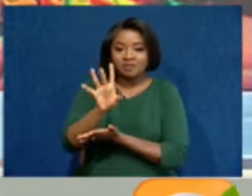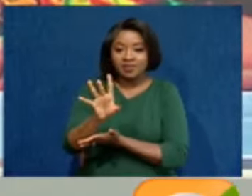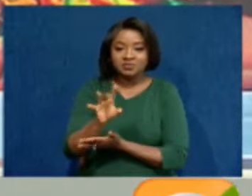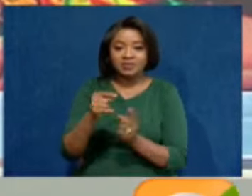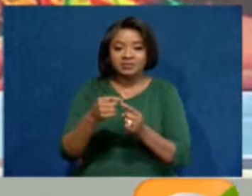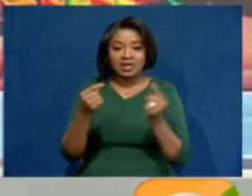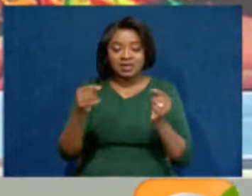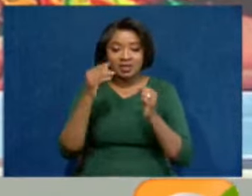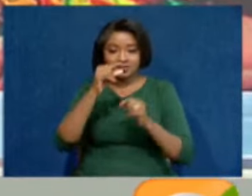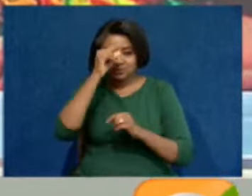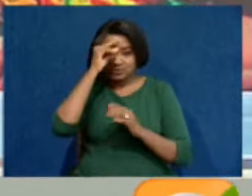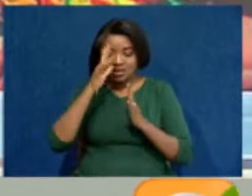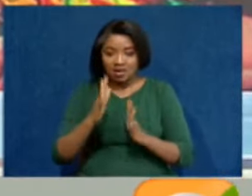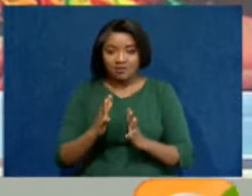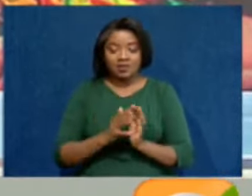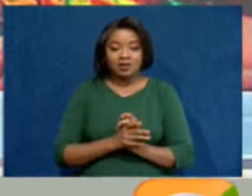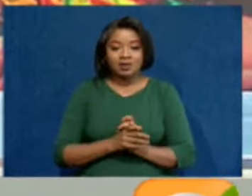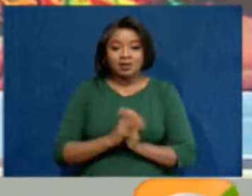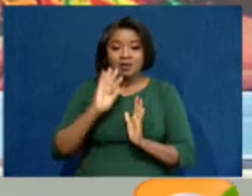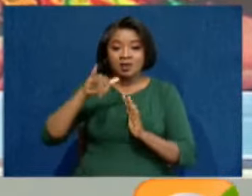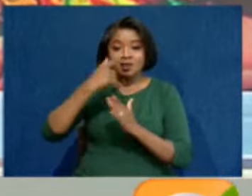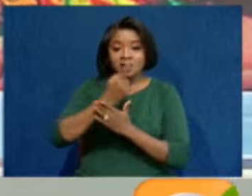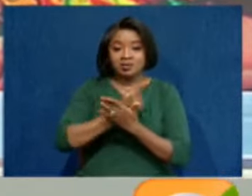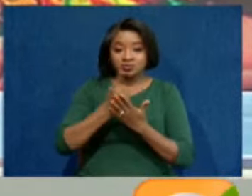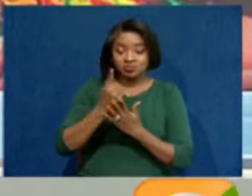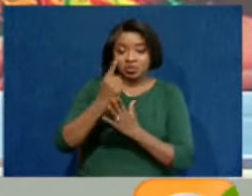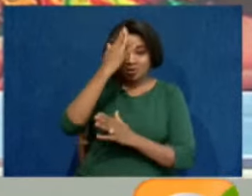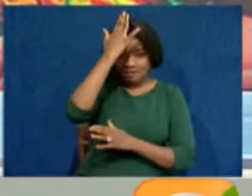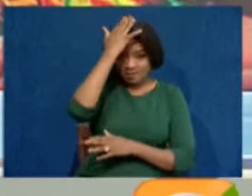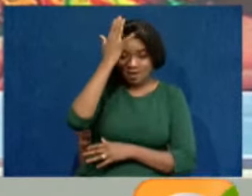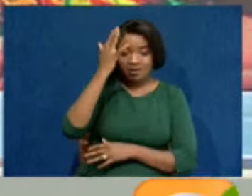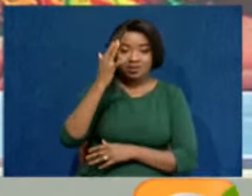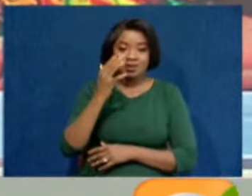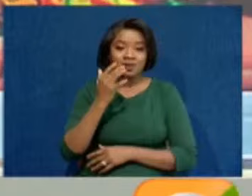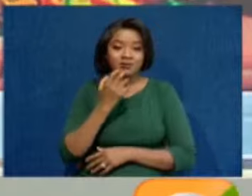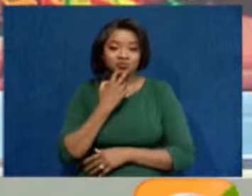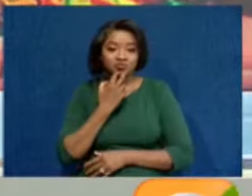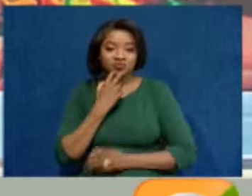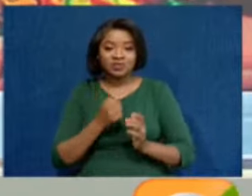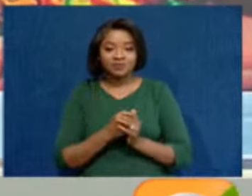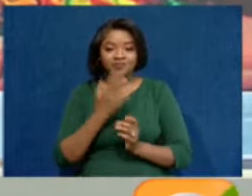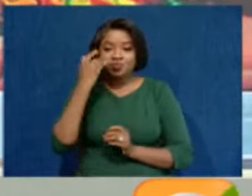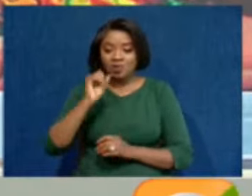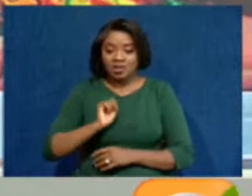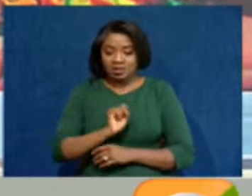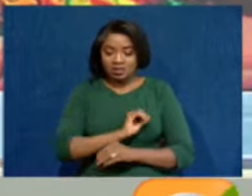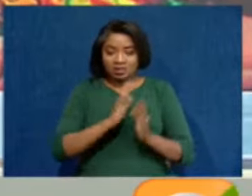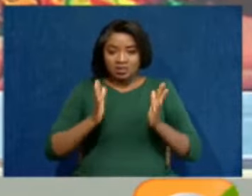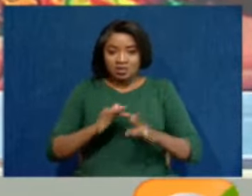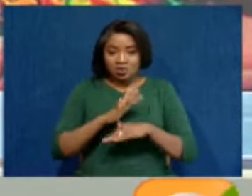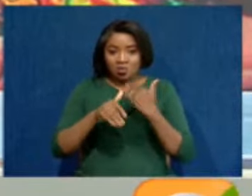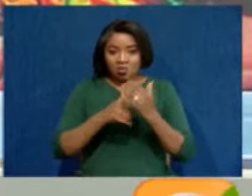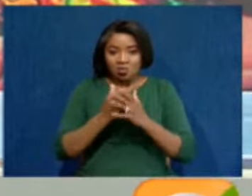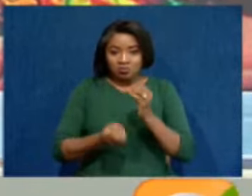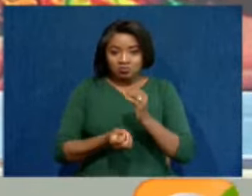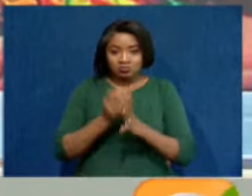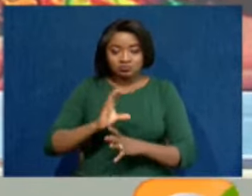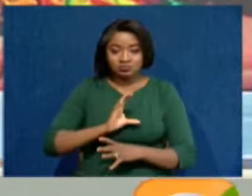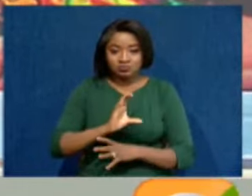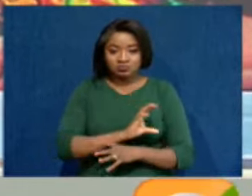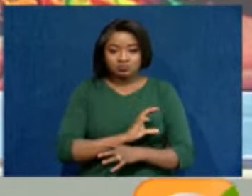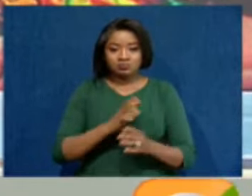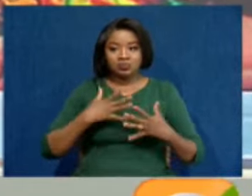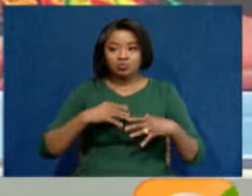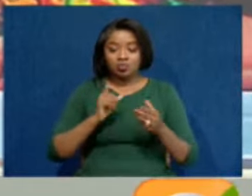afisini Jumatatu na Jumanne wiki ijayo. Hii ni baada ya maseneta kupinga hoja ya kubuniwa kwa kamati ya watu 11 kusikiliza madai